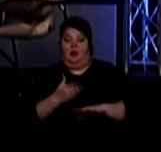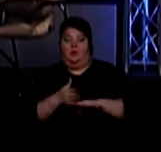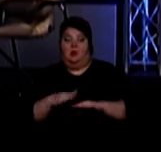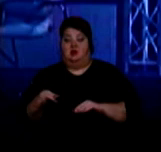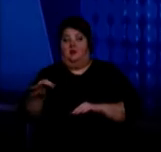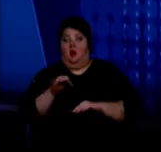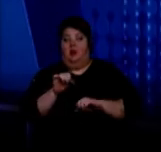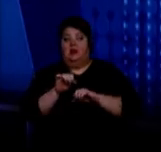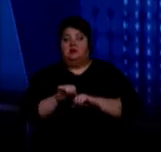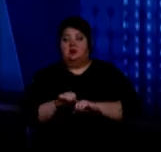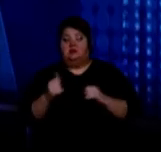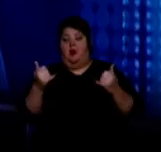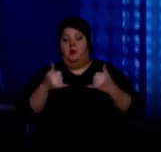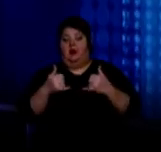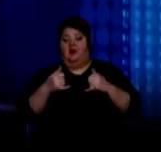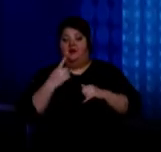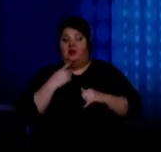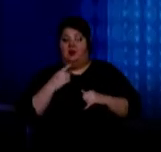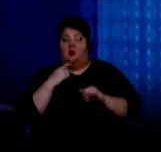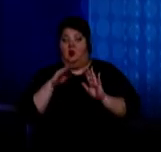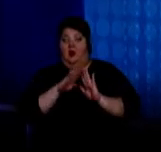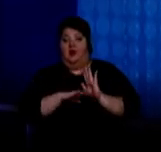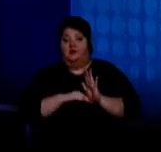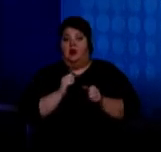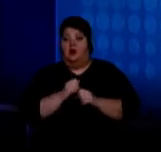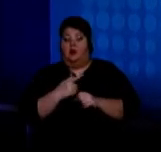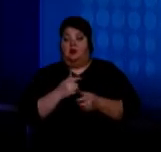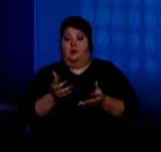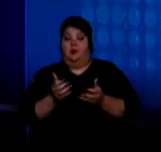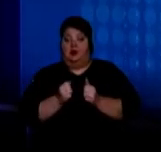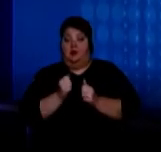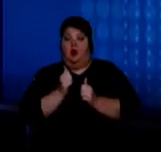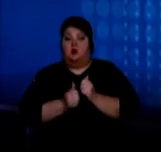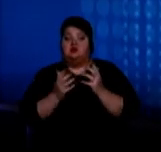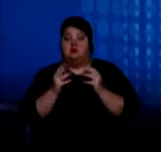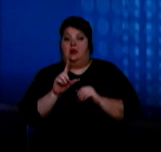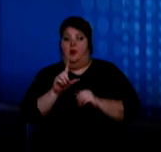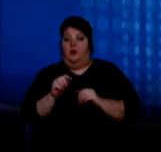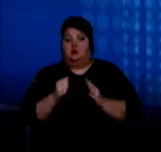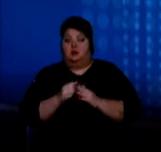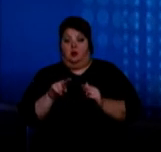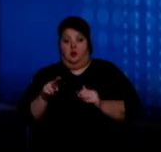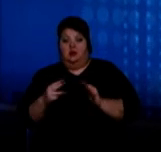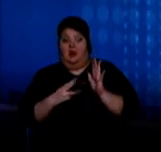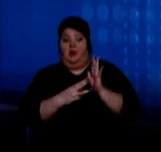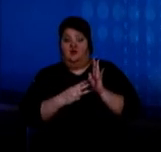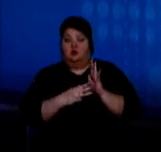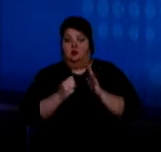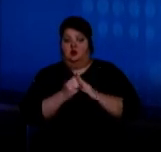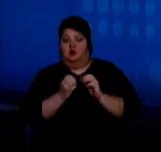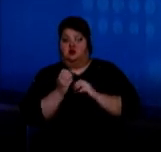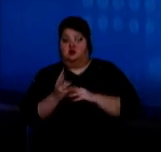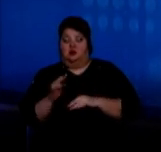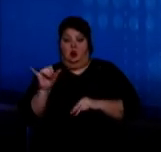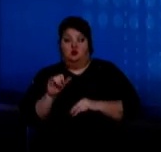станція переливання крові. Графік роботи нас ми приймаємо кожен день донора з понеділок-п'ятниця, з 8 до 14,